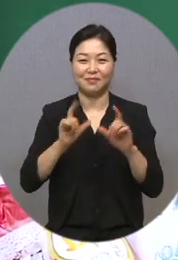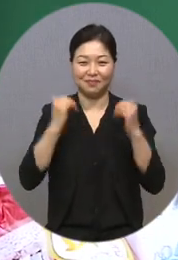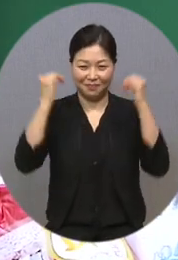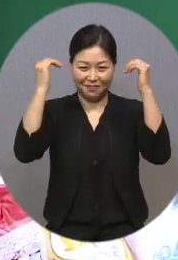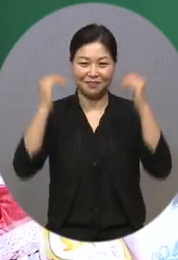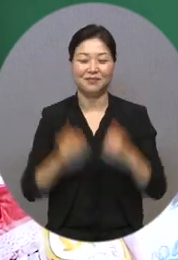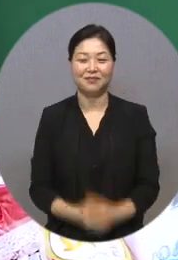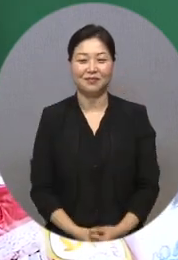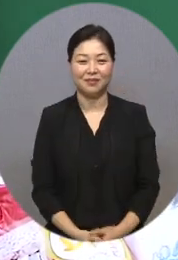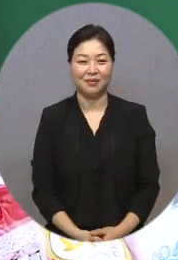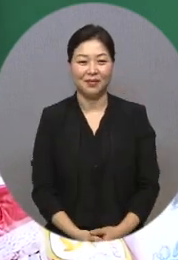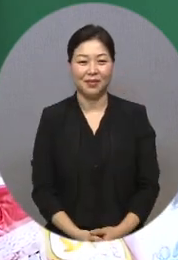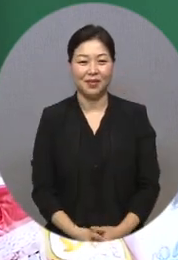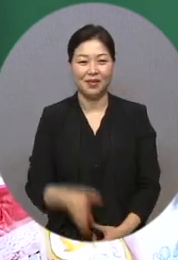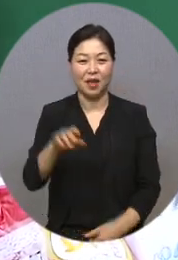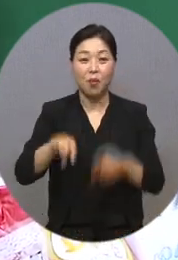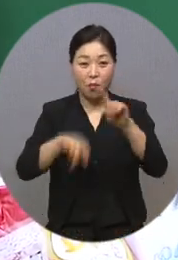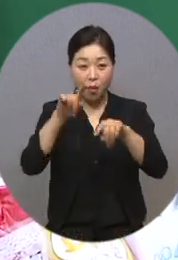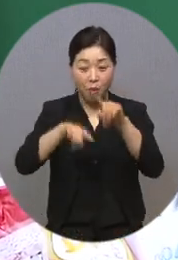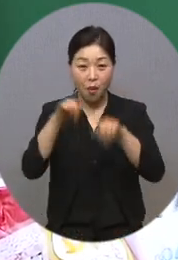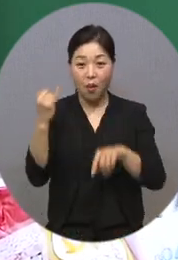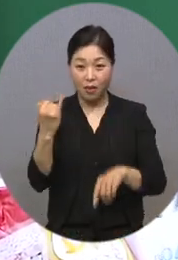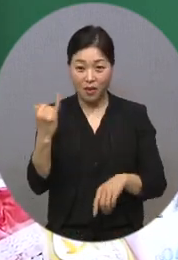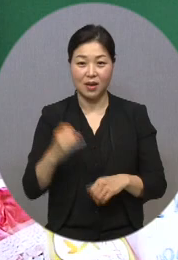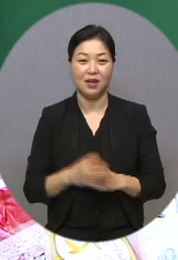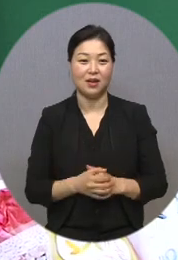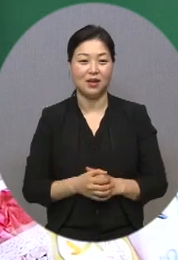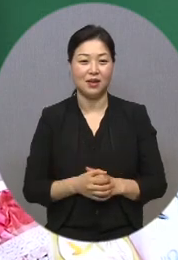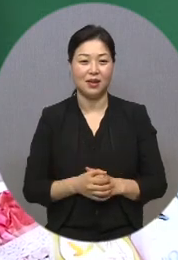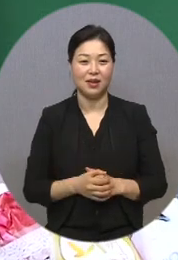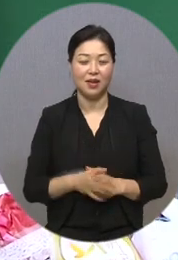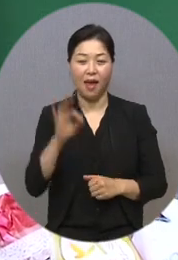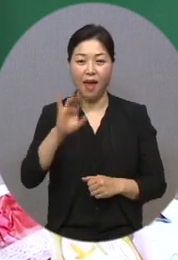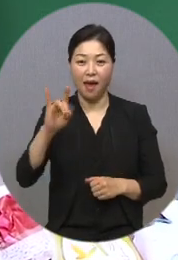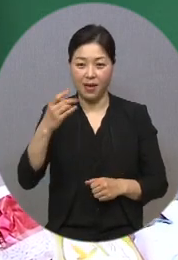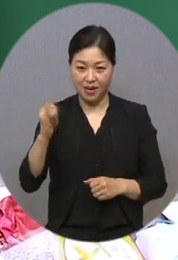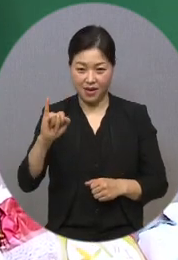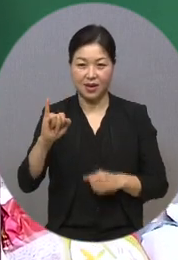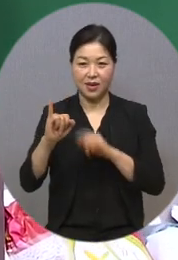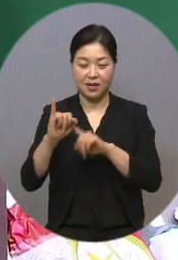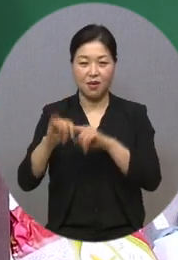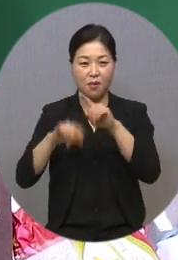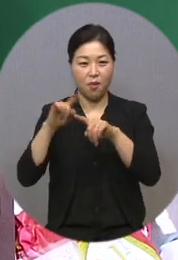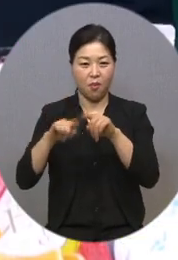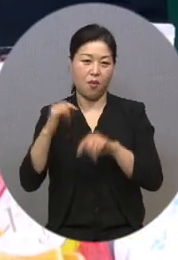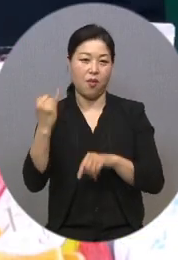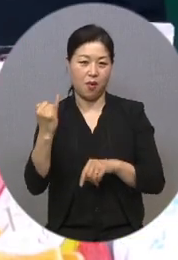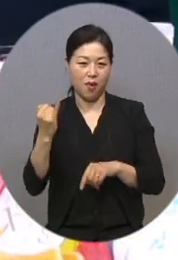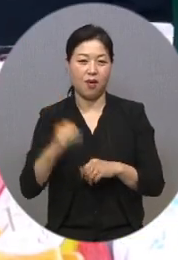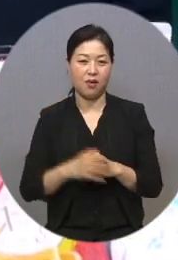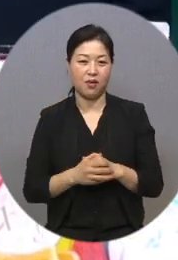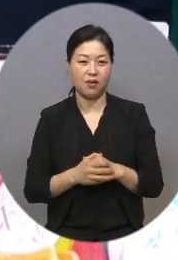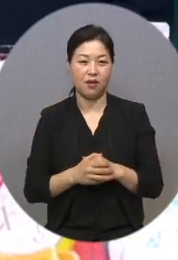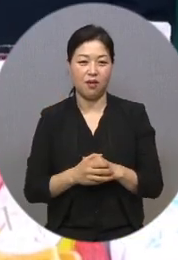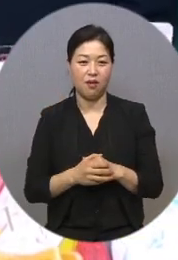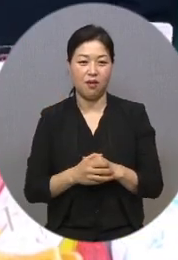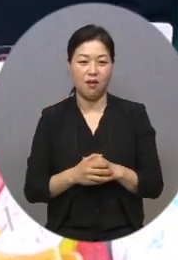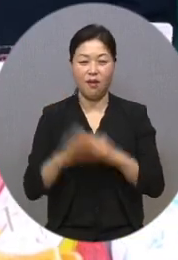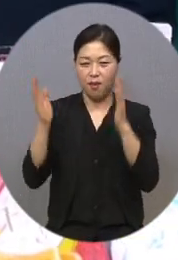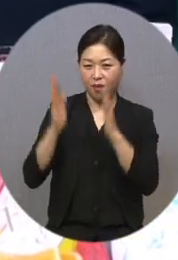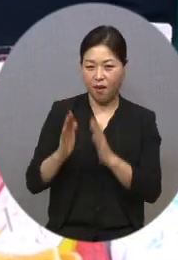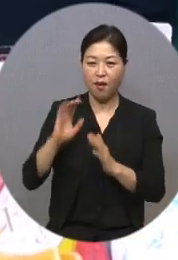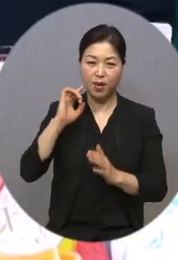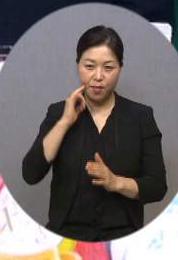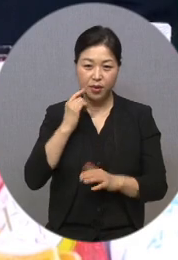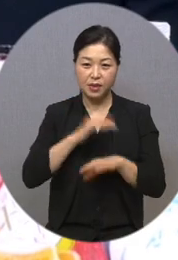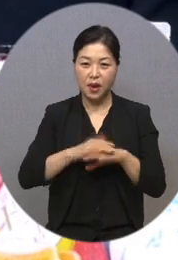아니 진짜 목포댁이잖아요. 네. 우리 에리 씨가 그래서 그런지 청도 좋고 뭐 이렇게 날씬하고 원래 잘